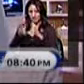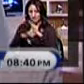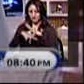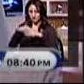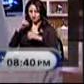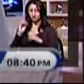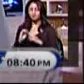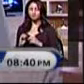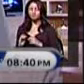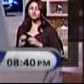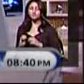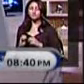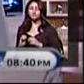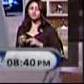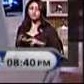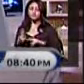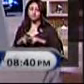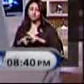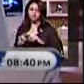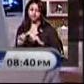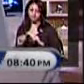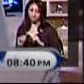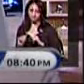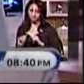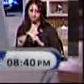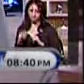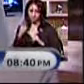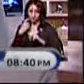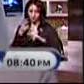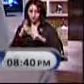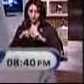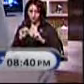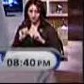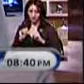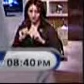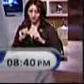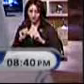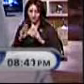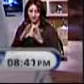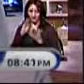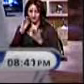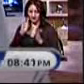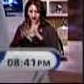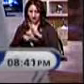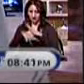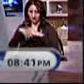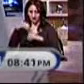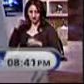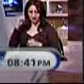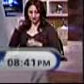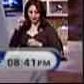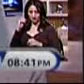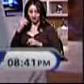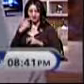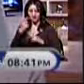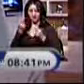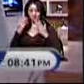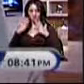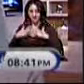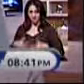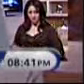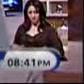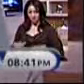ازاي، واخد بال حضرتك، عن طريق بقى رحله اسره اللي هي عبد العزيز همام اللي هو الرجل الذي اضطر طبعا افلس واضطر